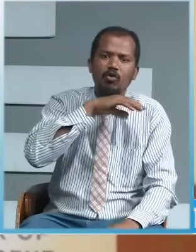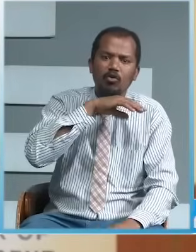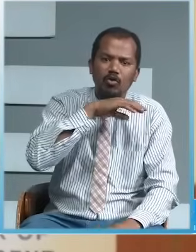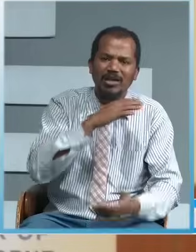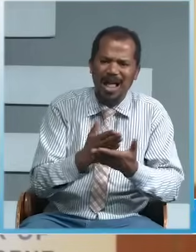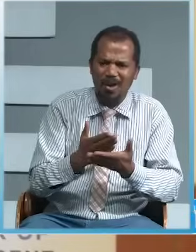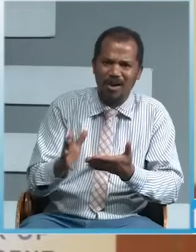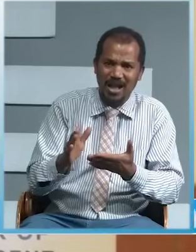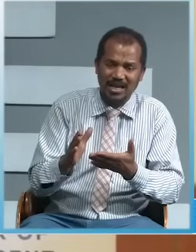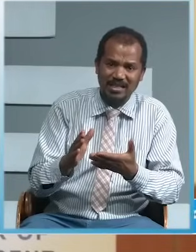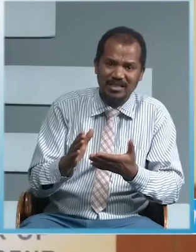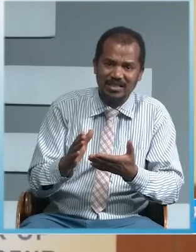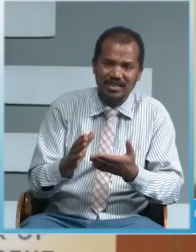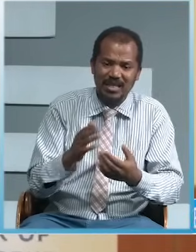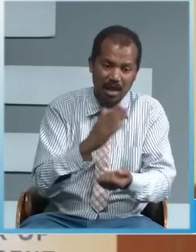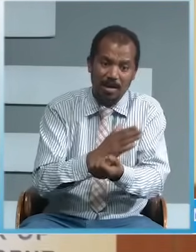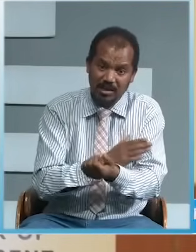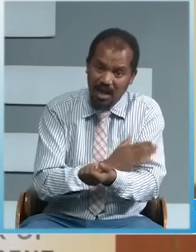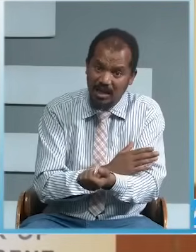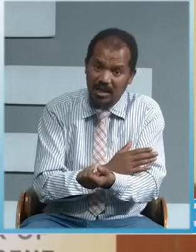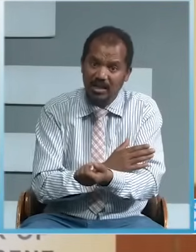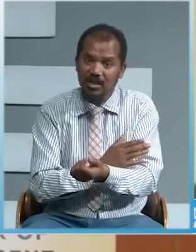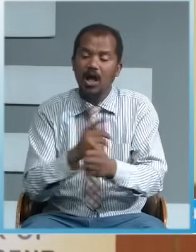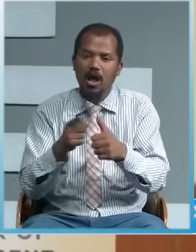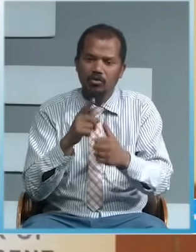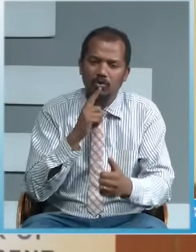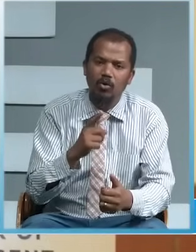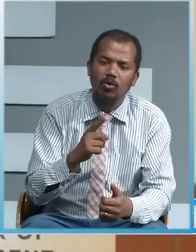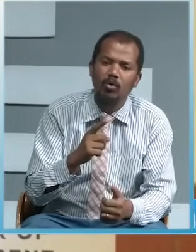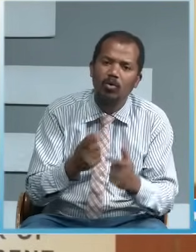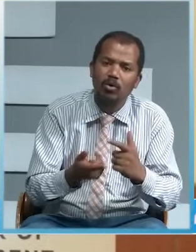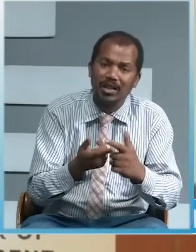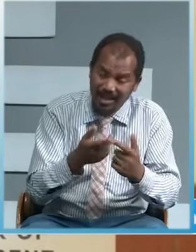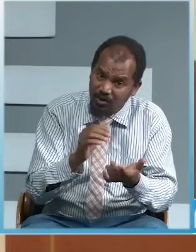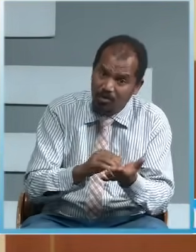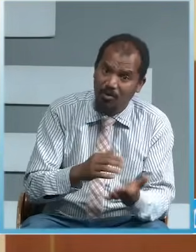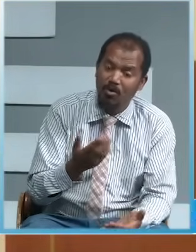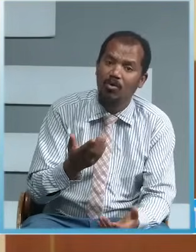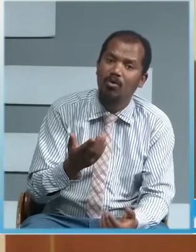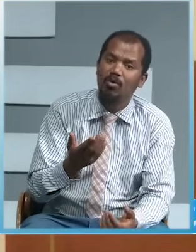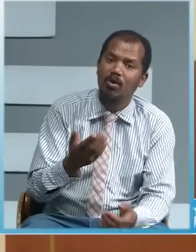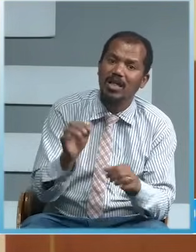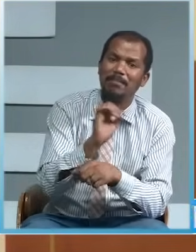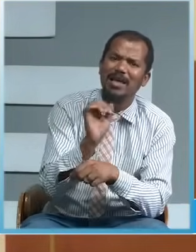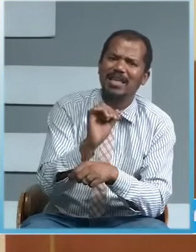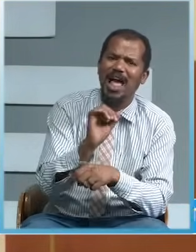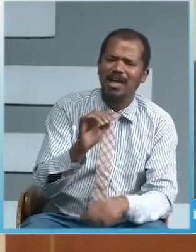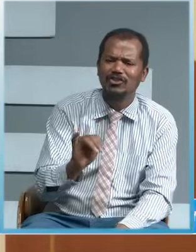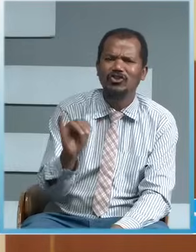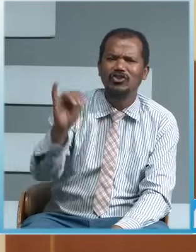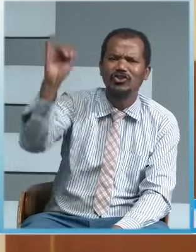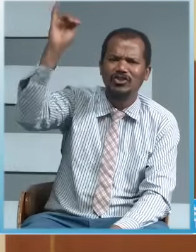የቆሻሻ አወጋገዳችንን ማስተካከል አንዱ ነው። ሁለተኛው ደግሞ የመኪና ጭስ